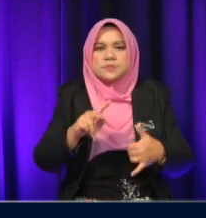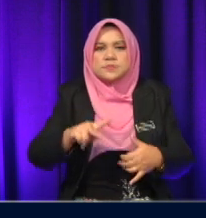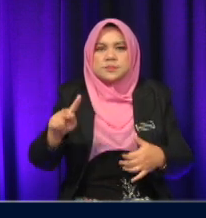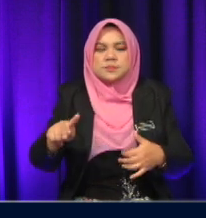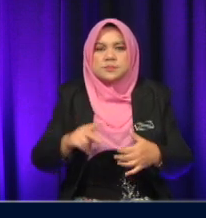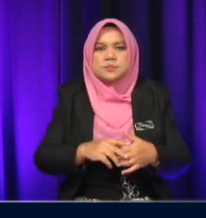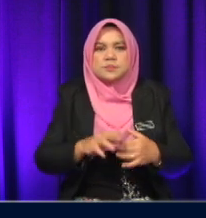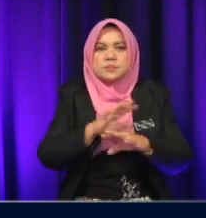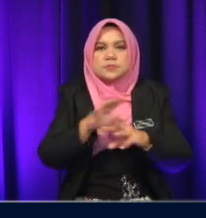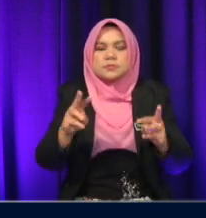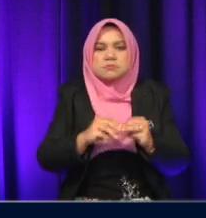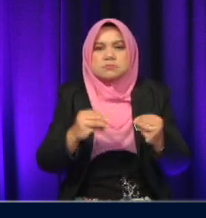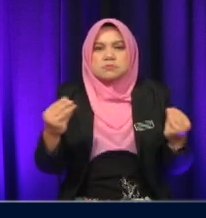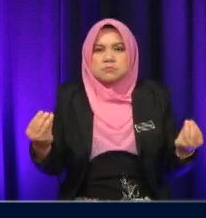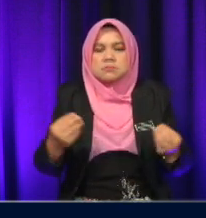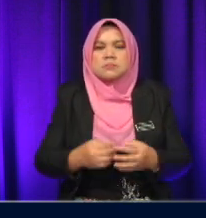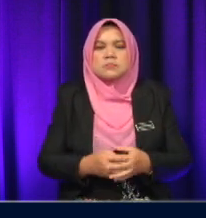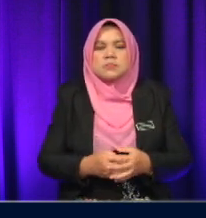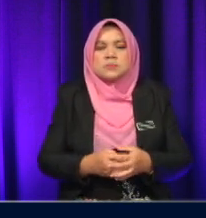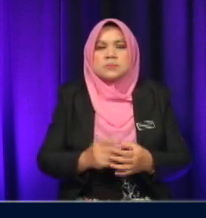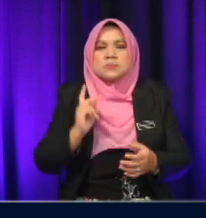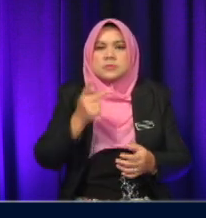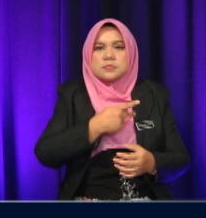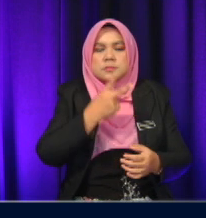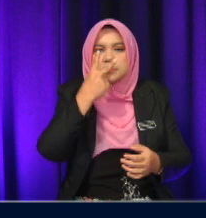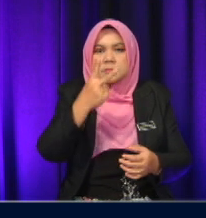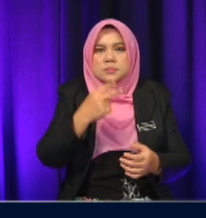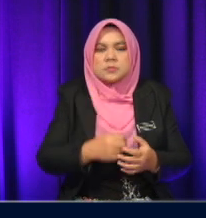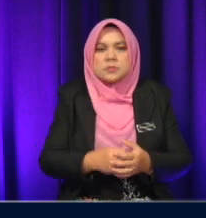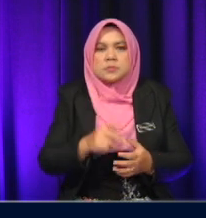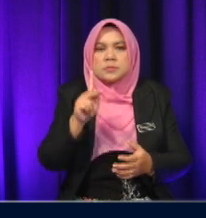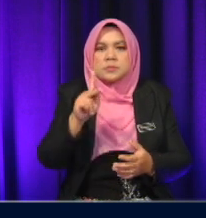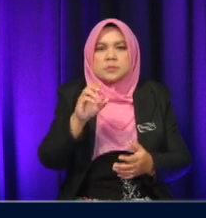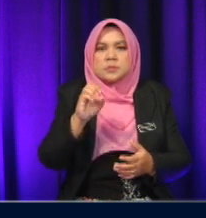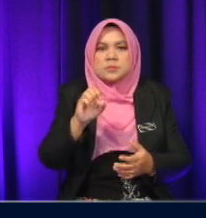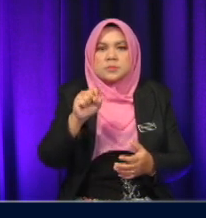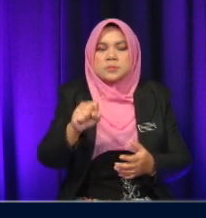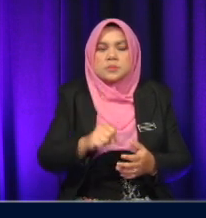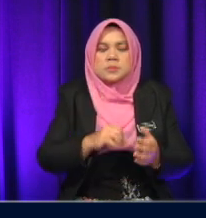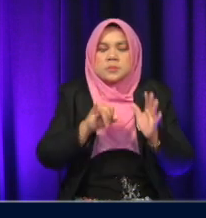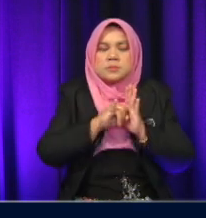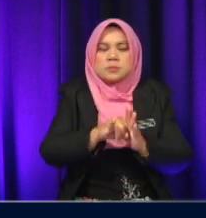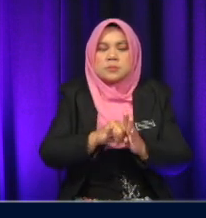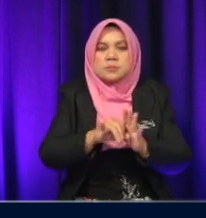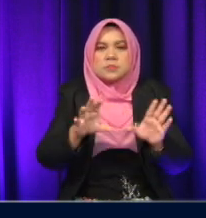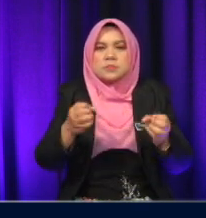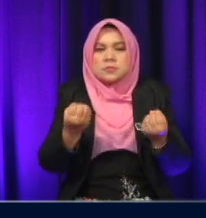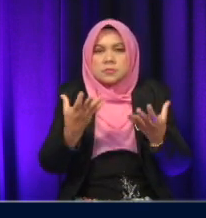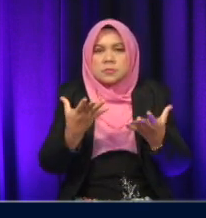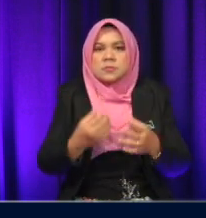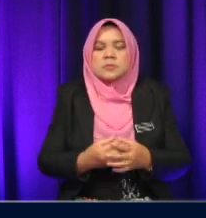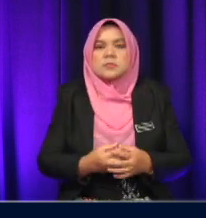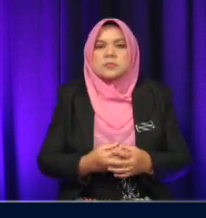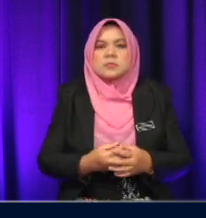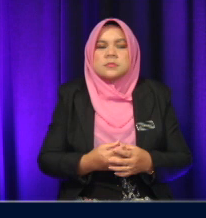tak baca majalah. Betul. Jadi kita kena tengok pula kos pengiklanannya. Kalau